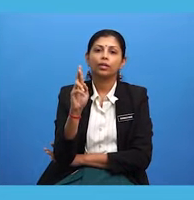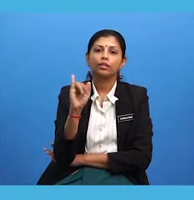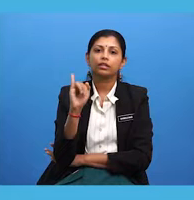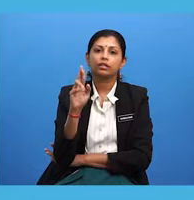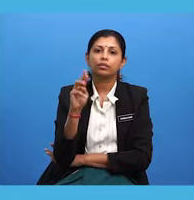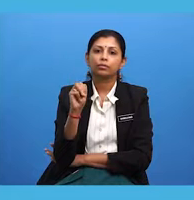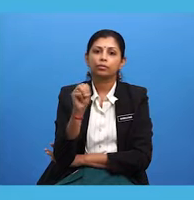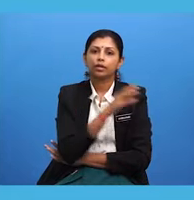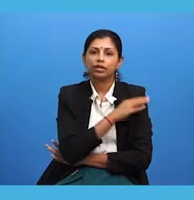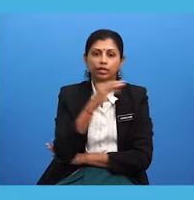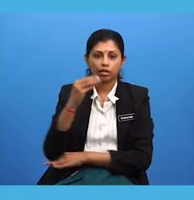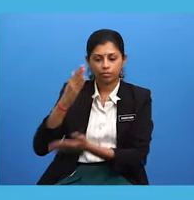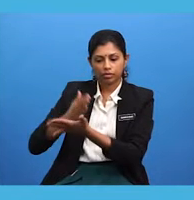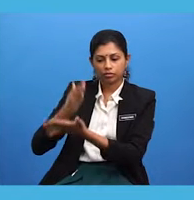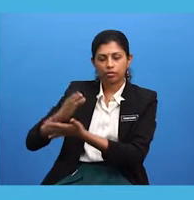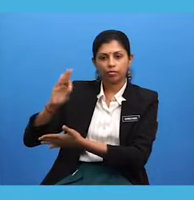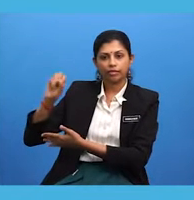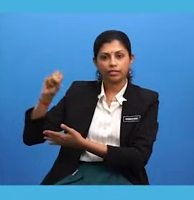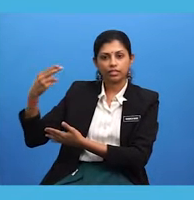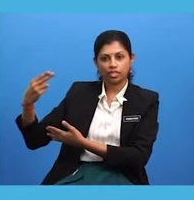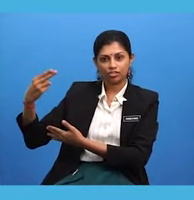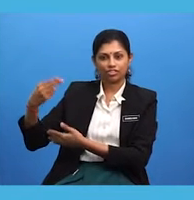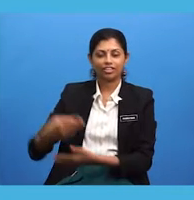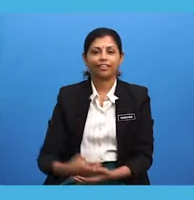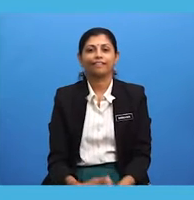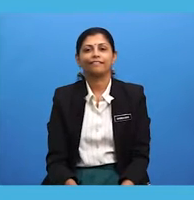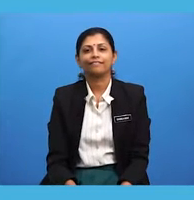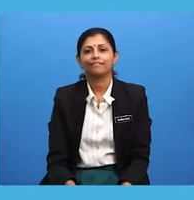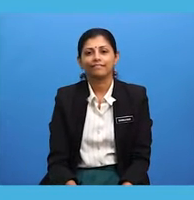yang sama, dia merencat penghasilan hormon